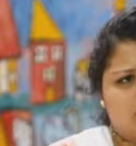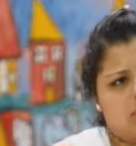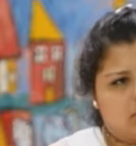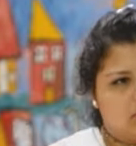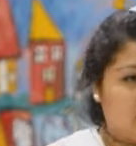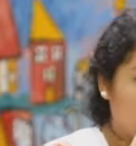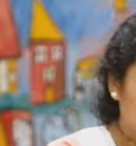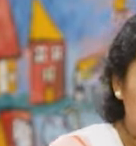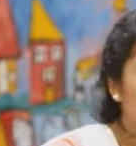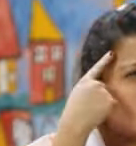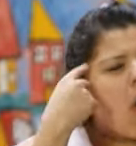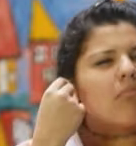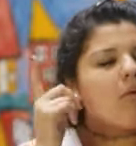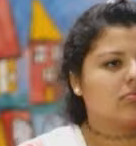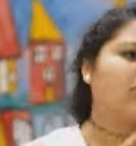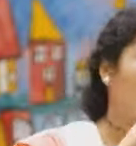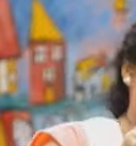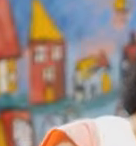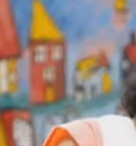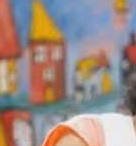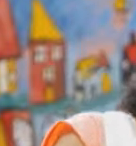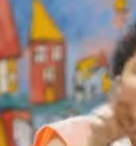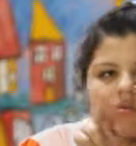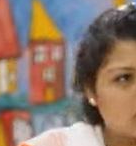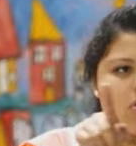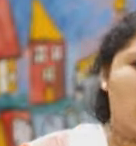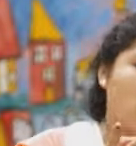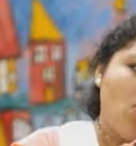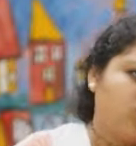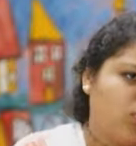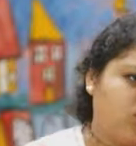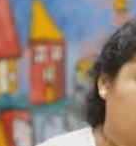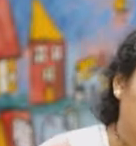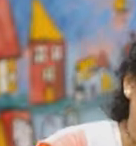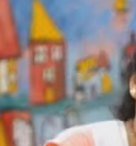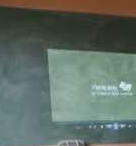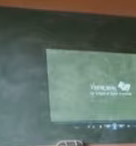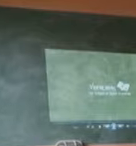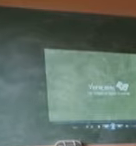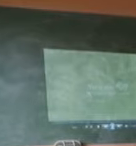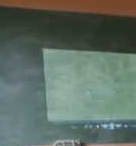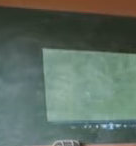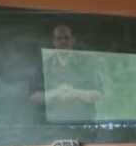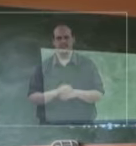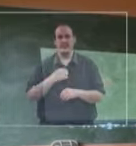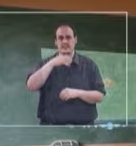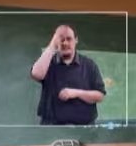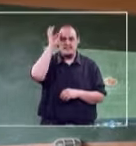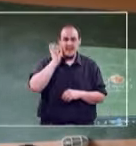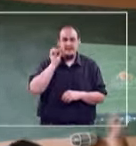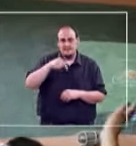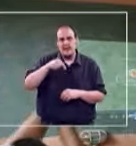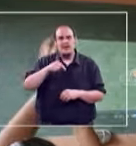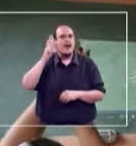Il videolibro ha fatto da ponte. Ho cominciato a mettere insieme il linguaggio argentino dei segni e il testo spagnolo ed ora leggo di più.